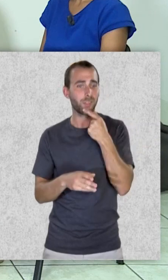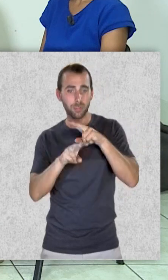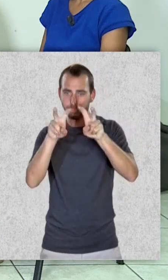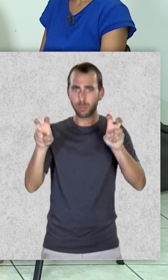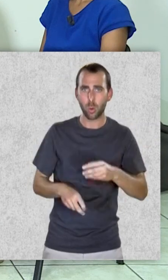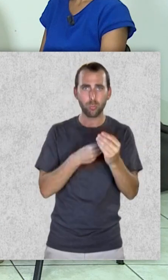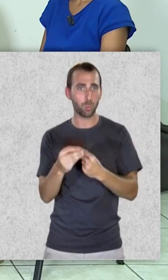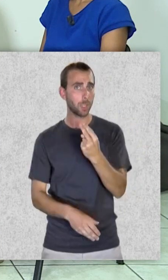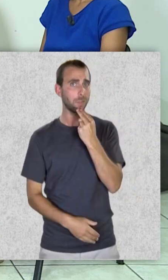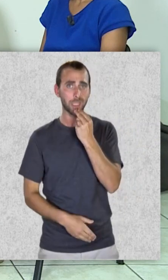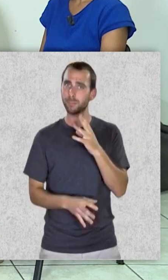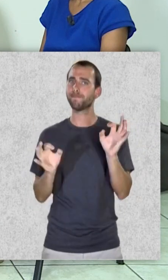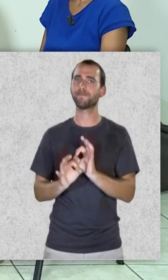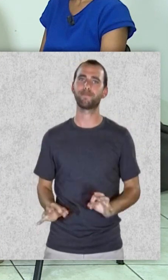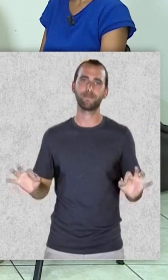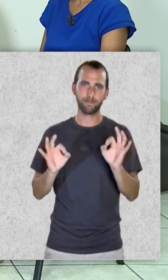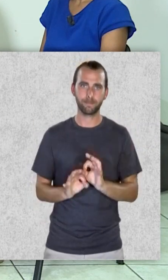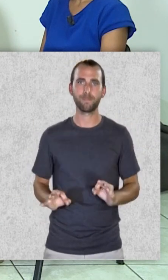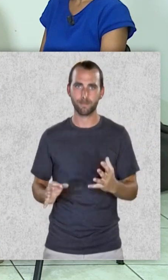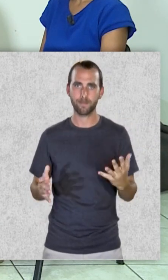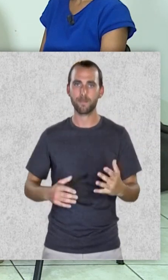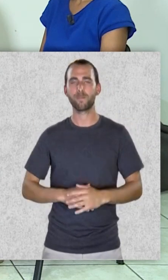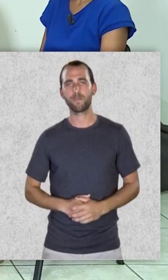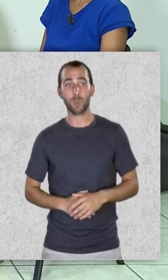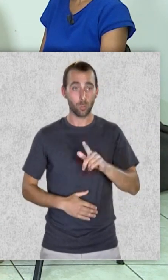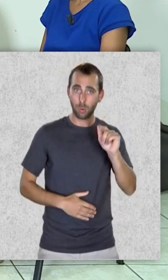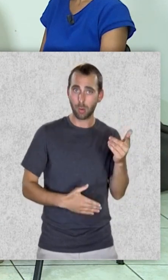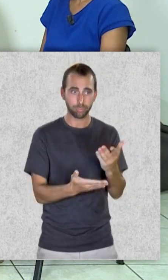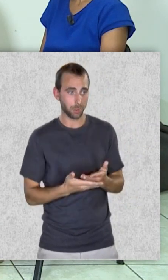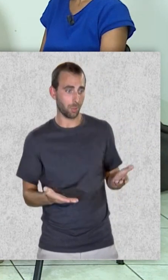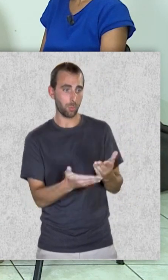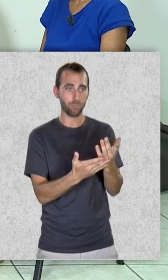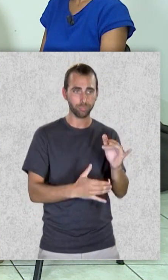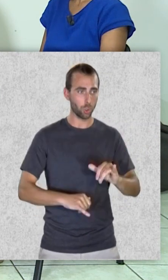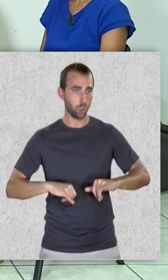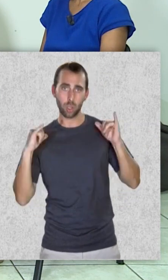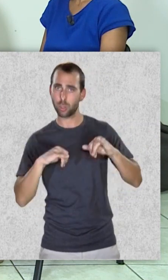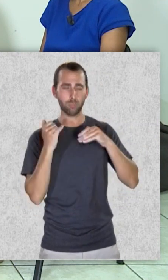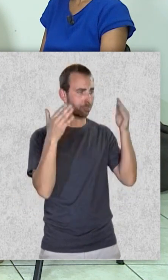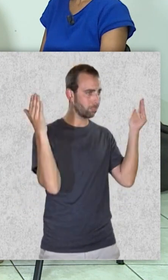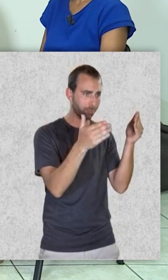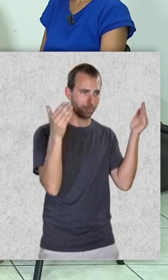qualification. Donc là, on prend les jeunes au cas par cas. Et